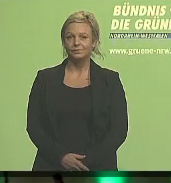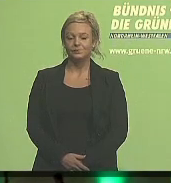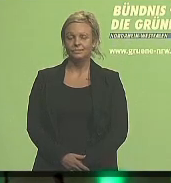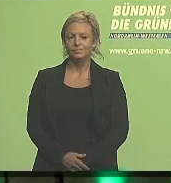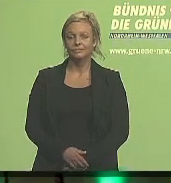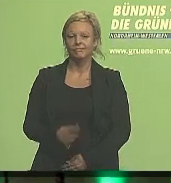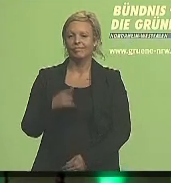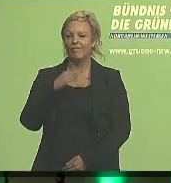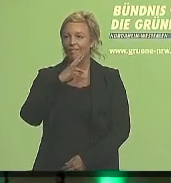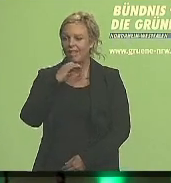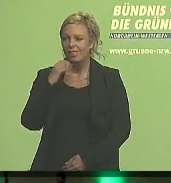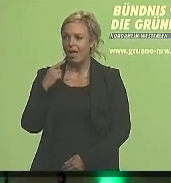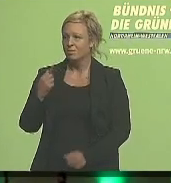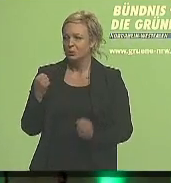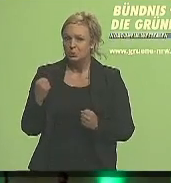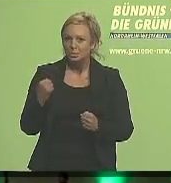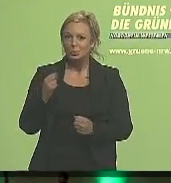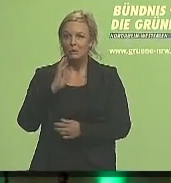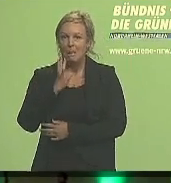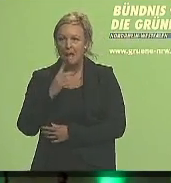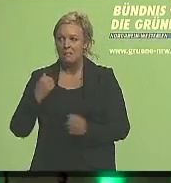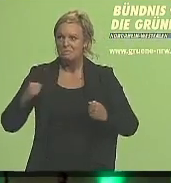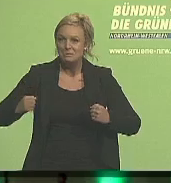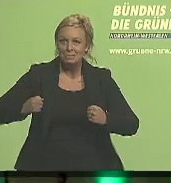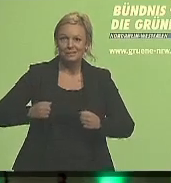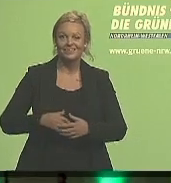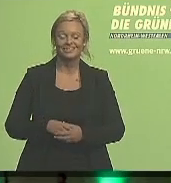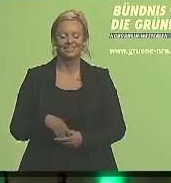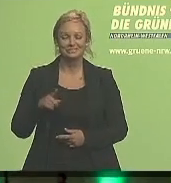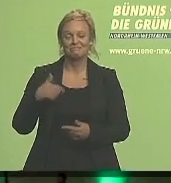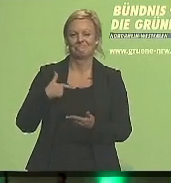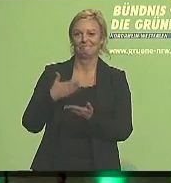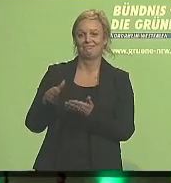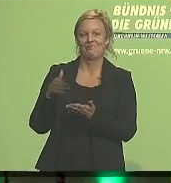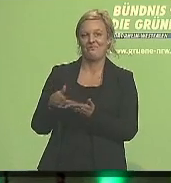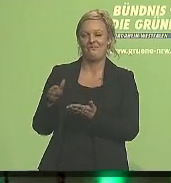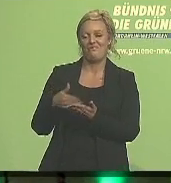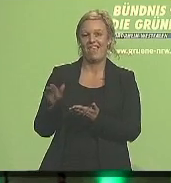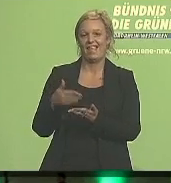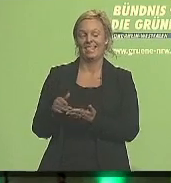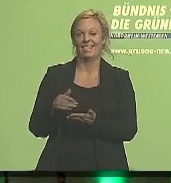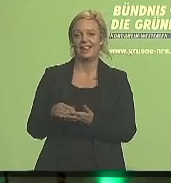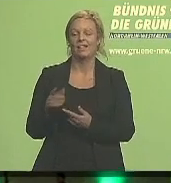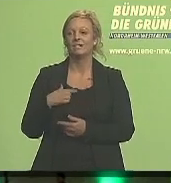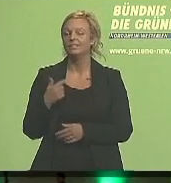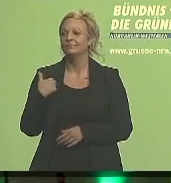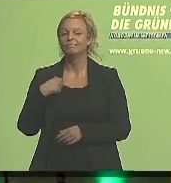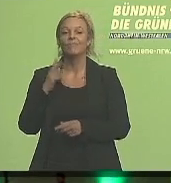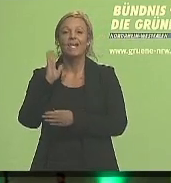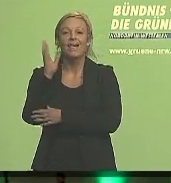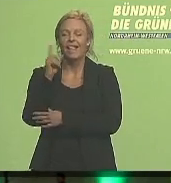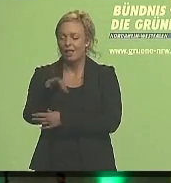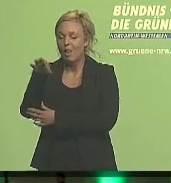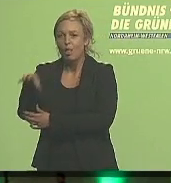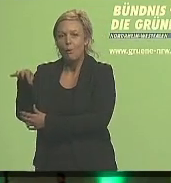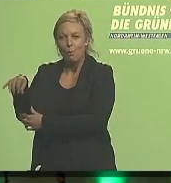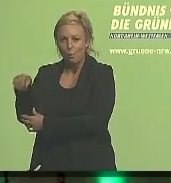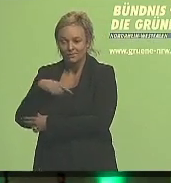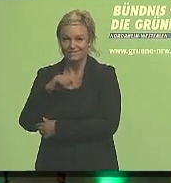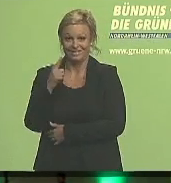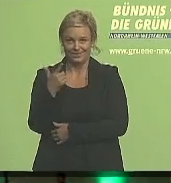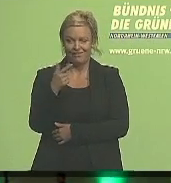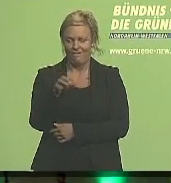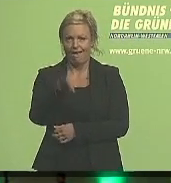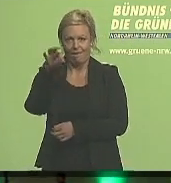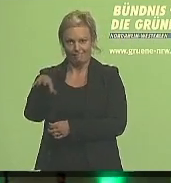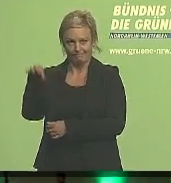Vielen Dank für diese sehr energiegeladene Rede. Und dann machen wir auch schon gleich weiter mit den gelosten Redebeiträgen. Wir haben 2 Redebeiträge